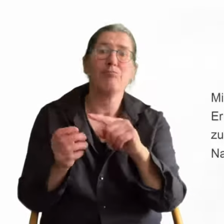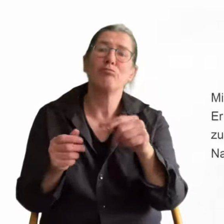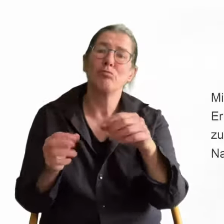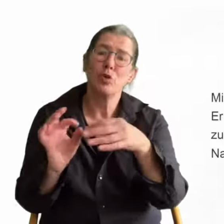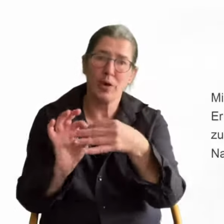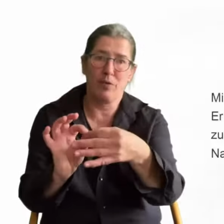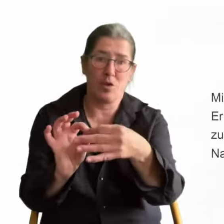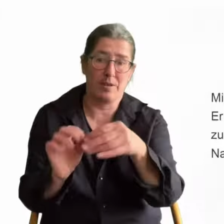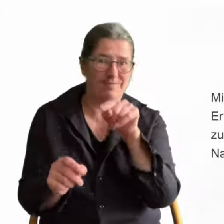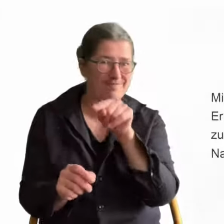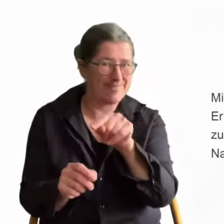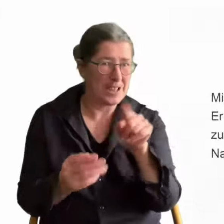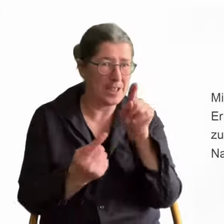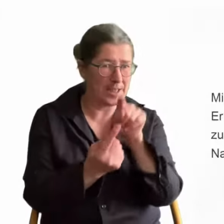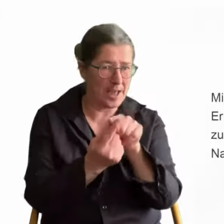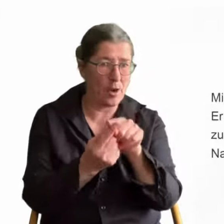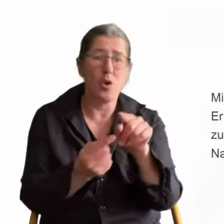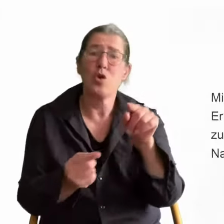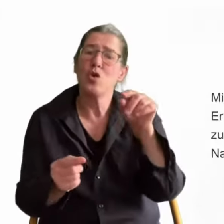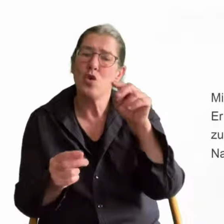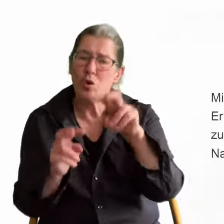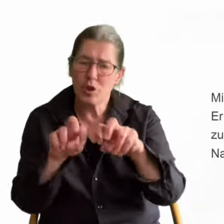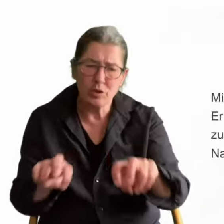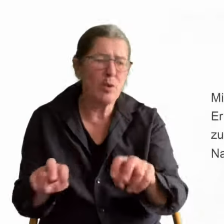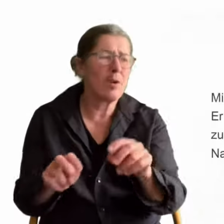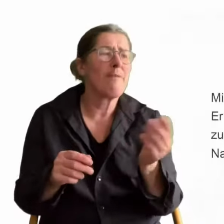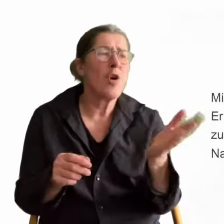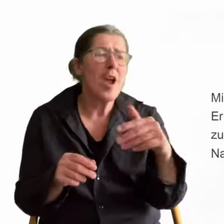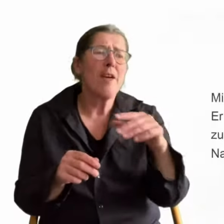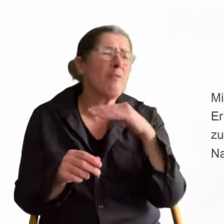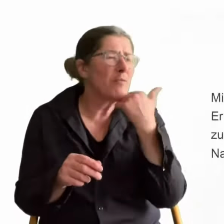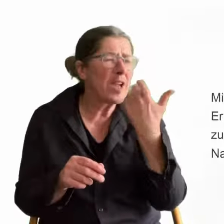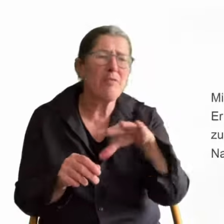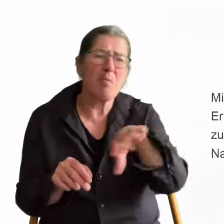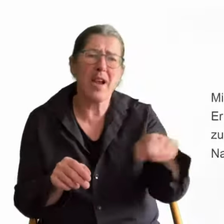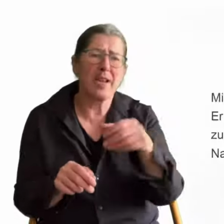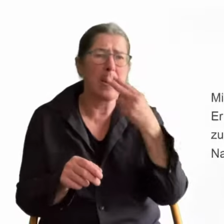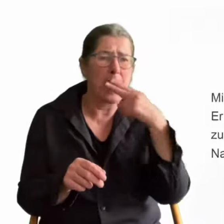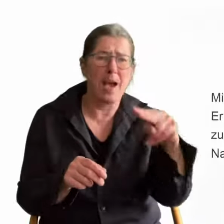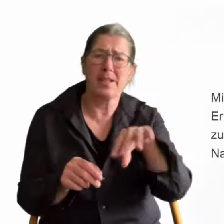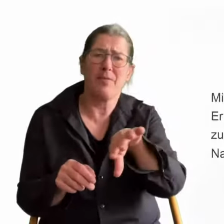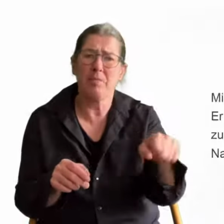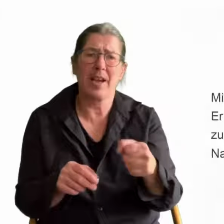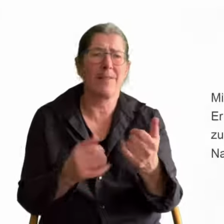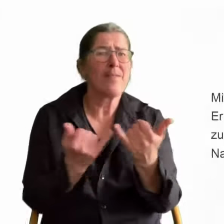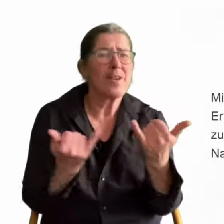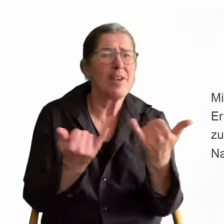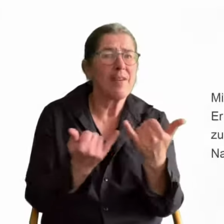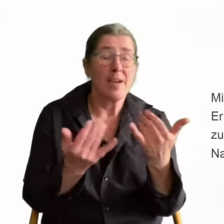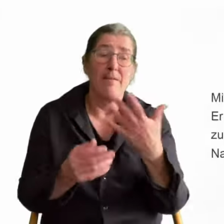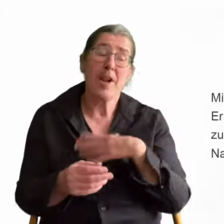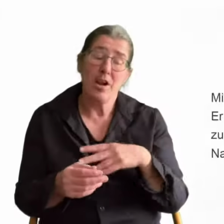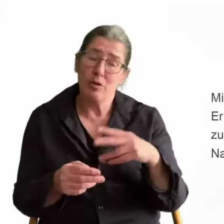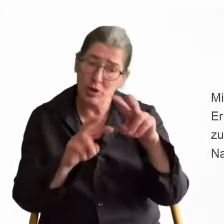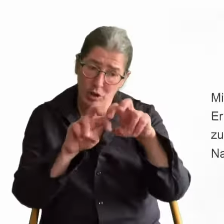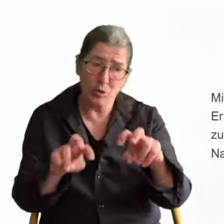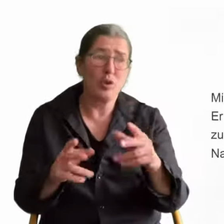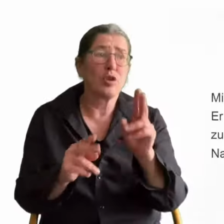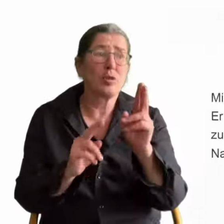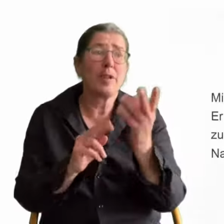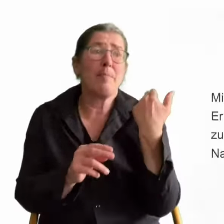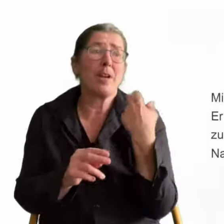wie die unzähligen verbrechen im nationalsozialismus entstehen konnten er wollte untersuchen wie normale menschen